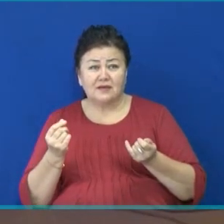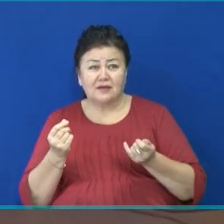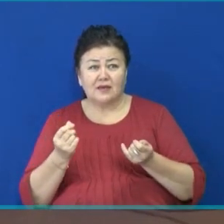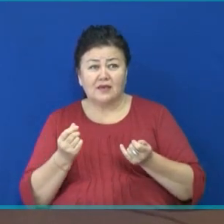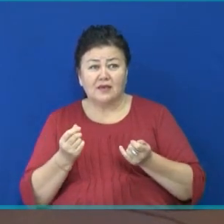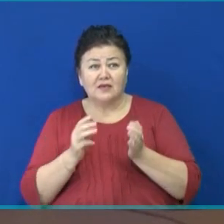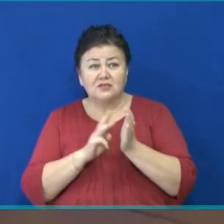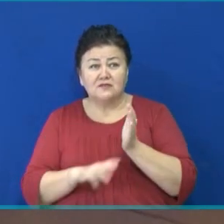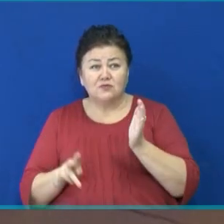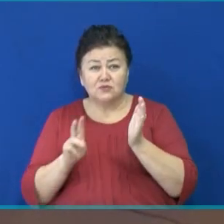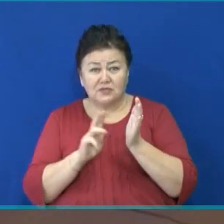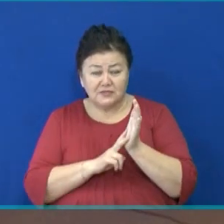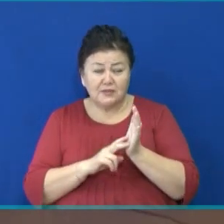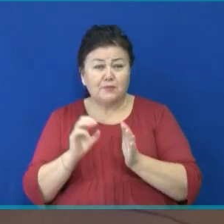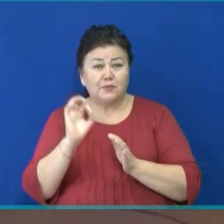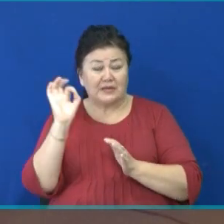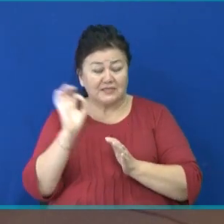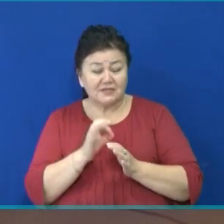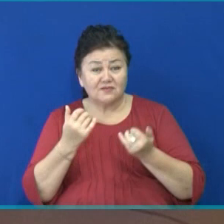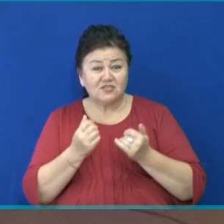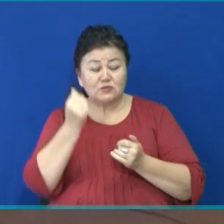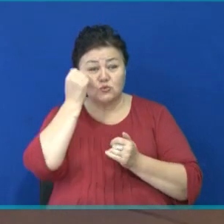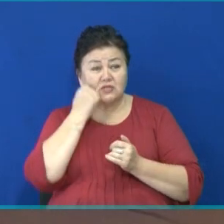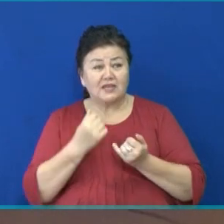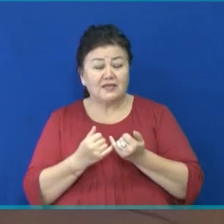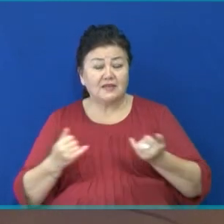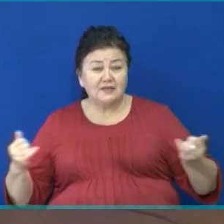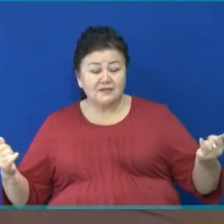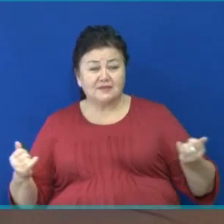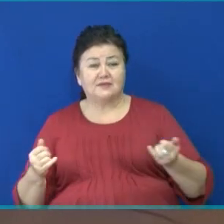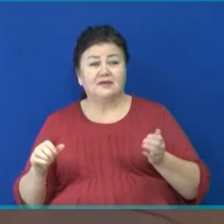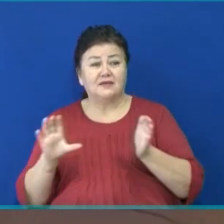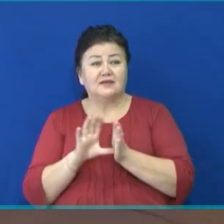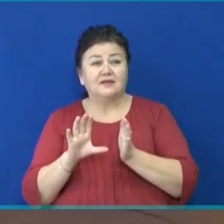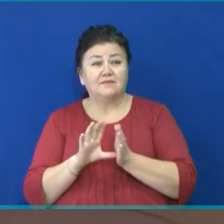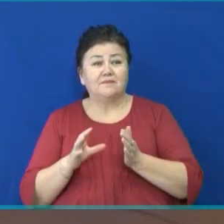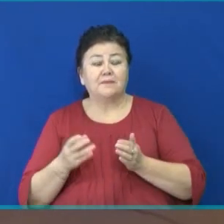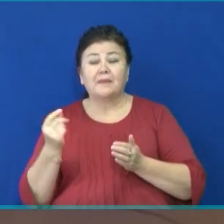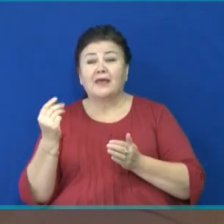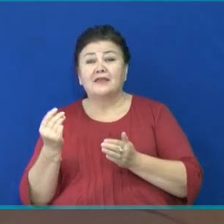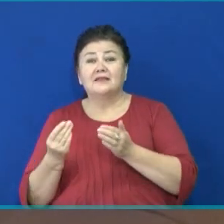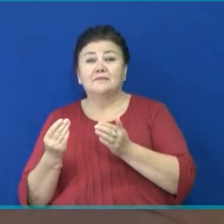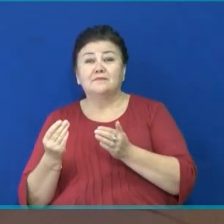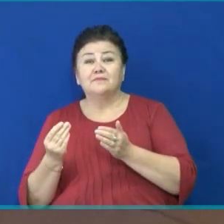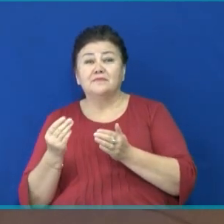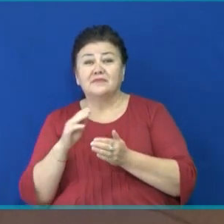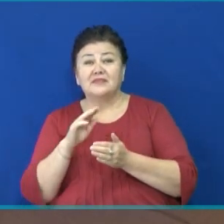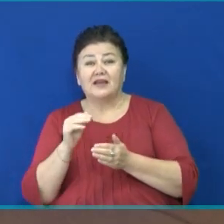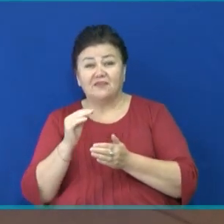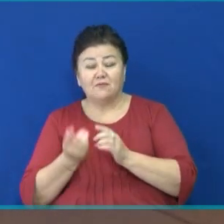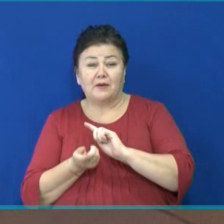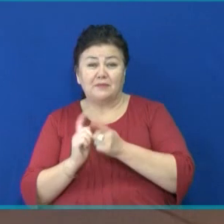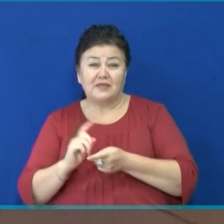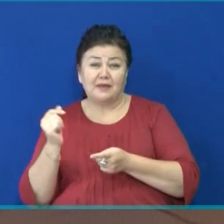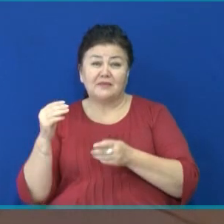тозуы 97,15%-ді құрайды. Мемлекет басшысының бұйрығы бойынша тарифті инвестицияға айырбастау, жаңа тарифтік саясатқа